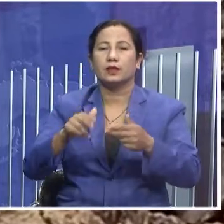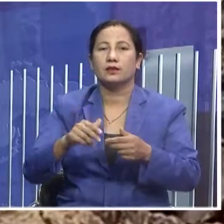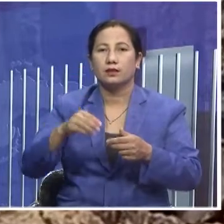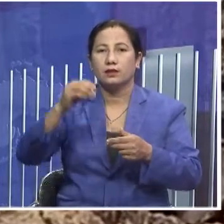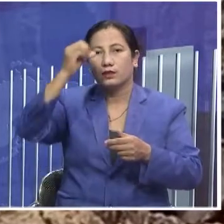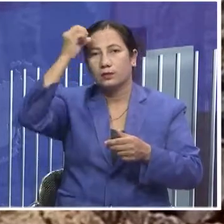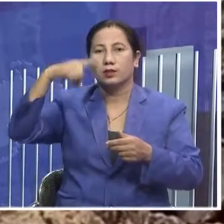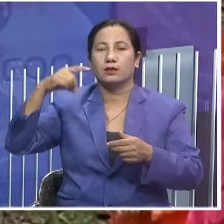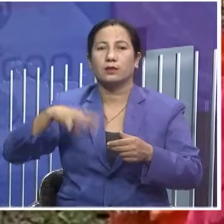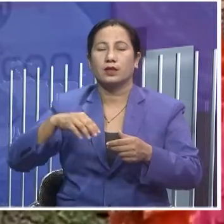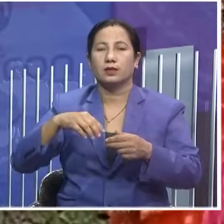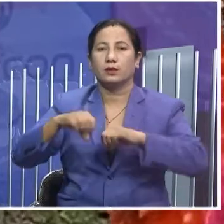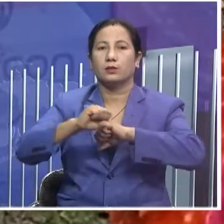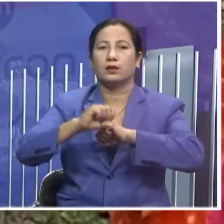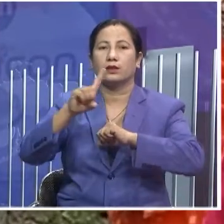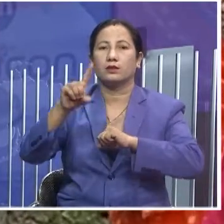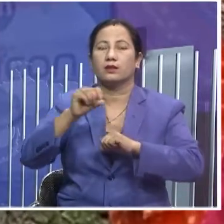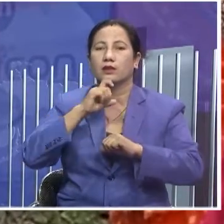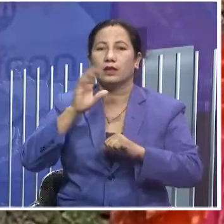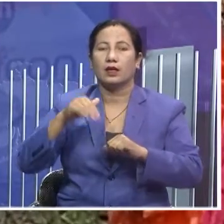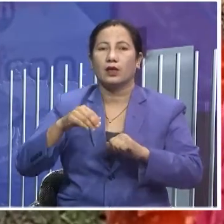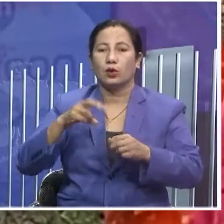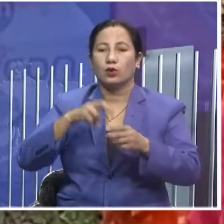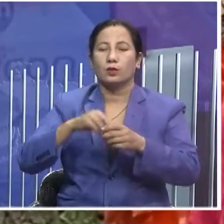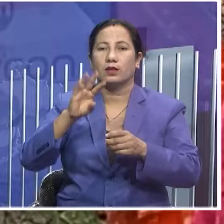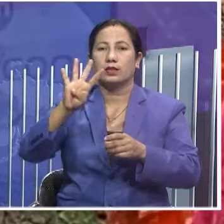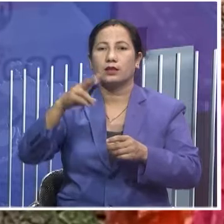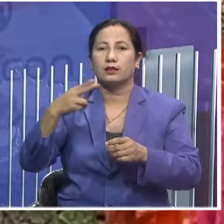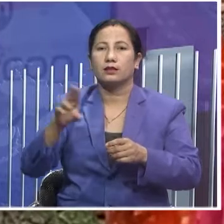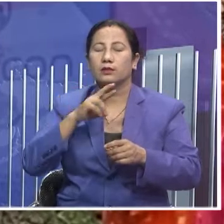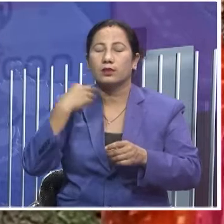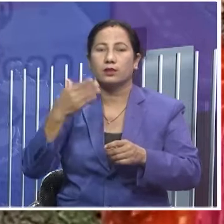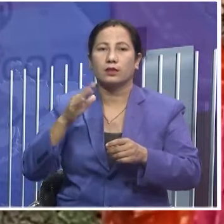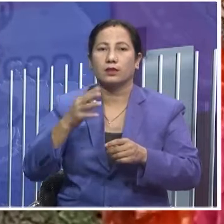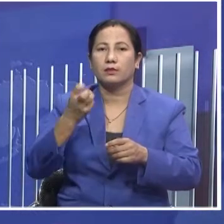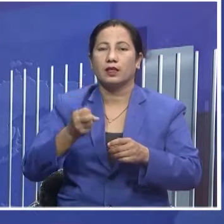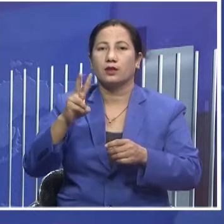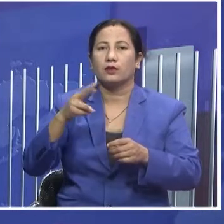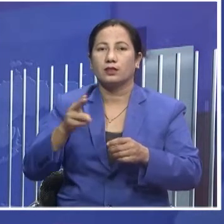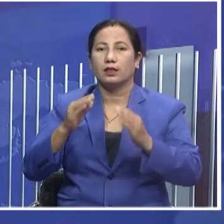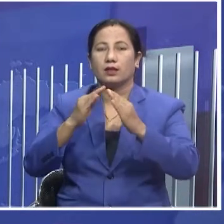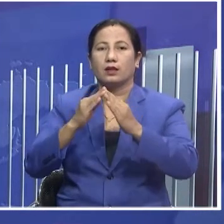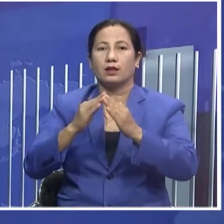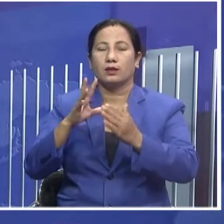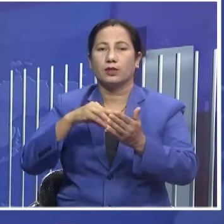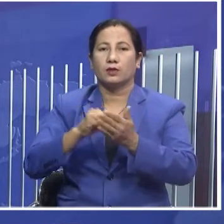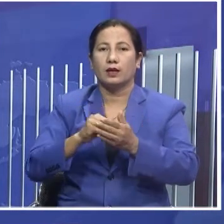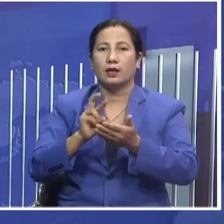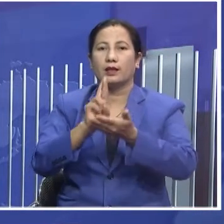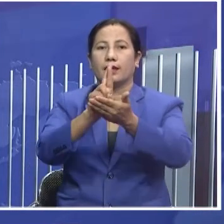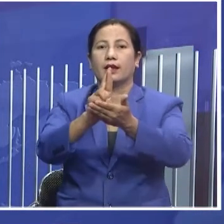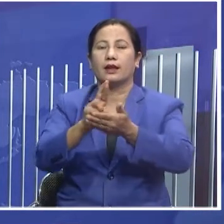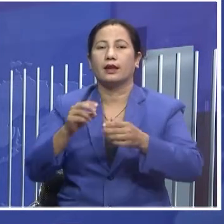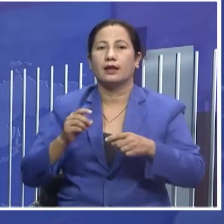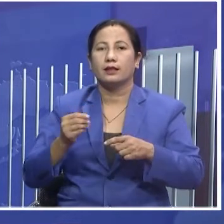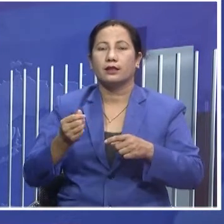नवलपरासीमा भदौ 10 गते आएको बाढीमा डुबेर 4 जनाको मृत्यु भएको थियो। बाँकी 2 जनाको परिवारलाई पनि राहत रकम उपलब्ध गराइने